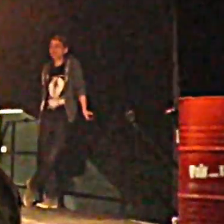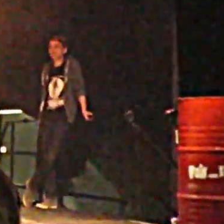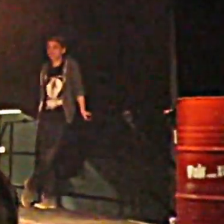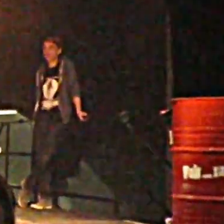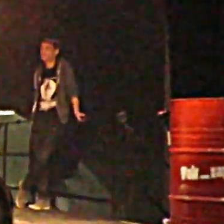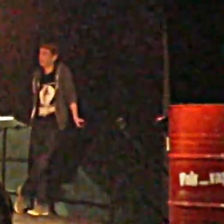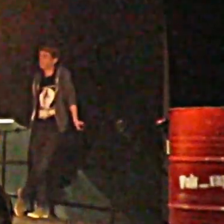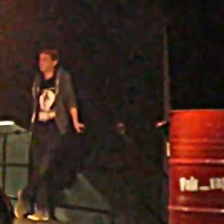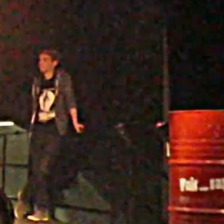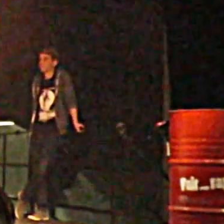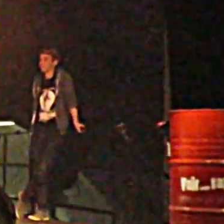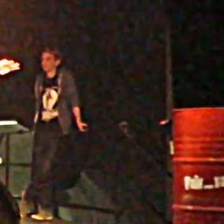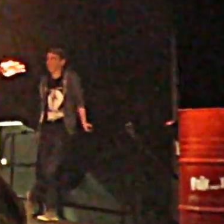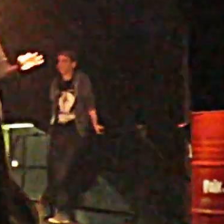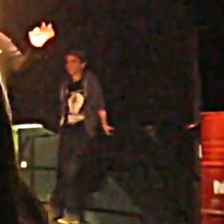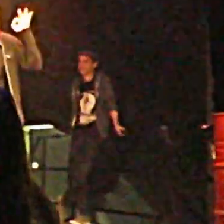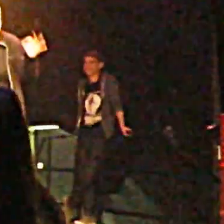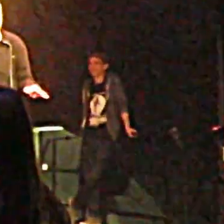Habt ihr Bock?